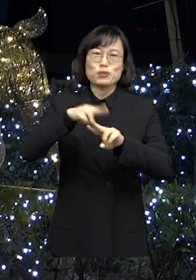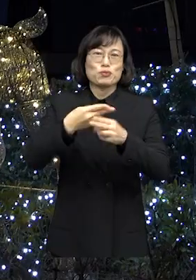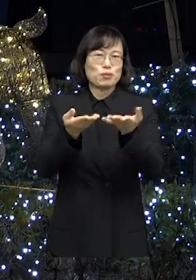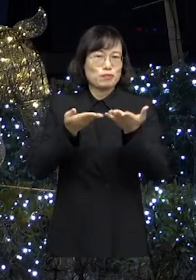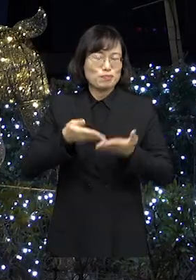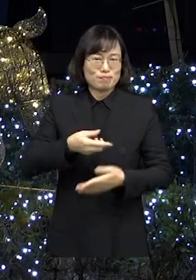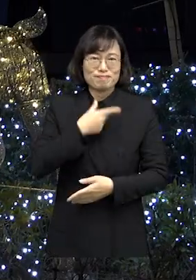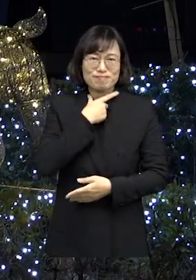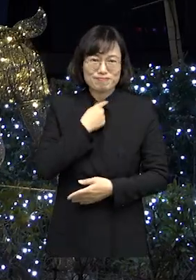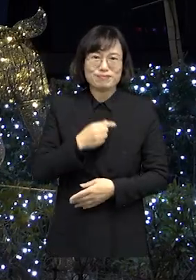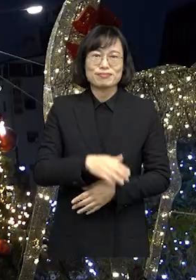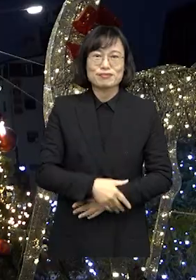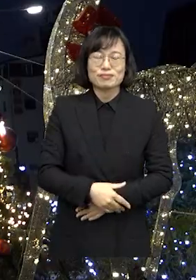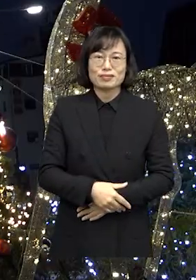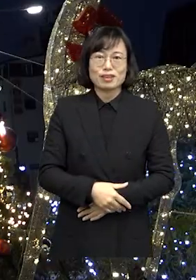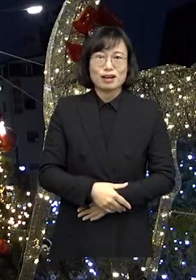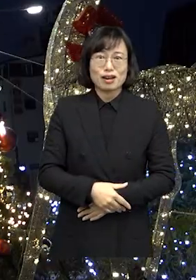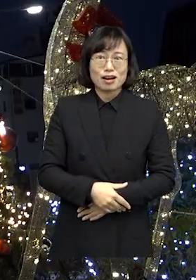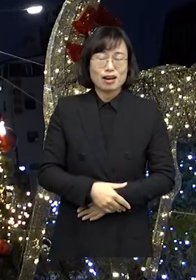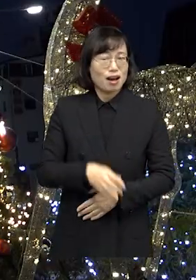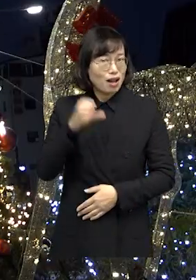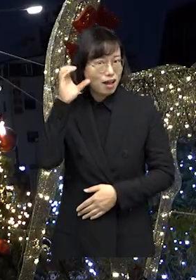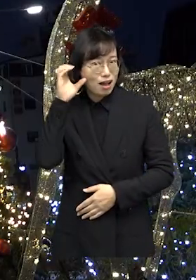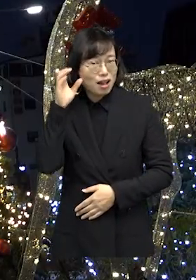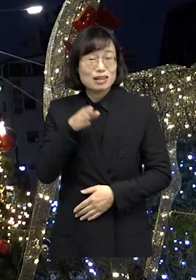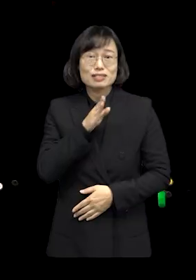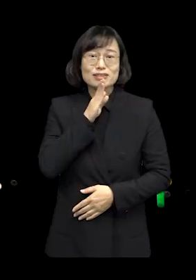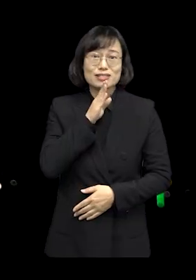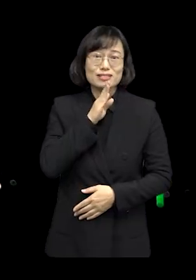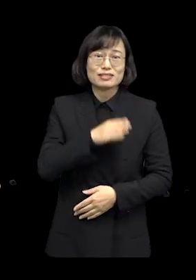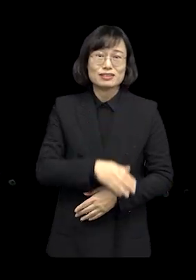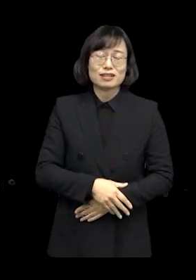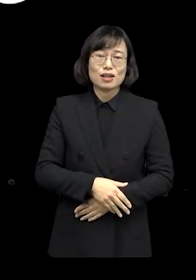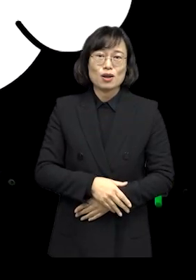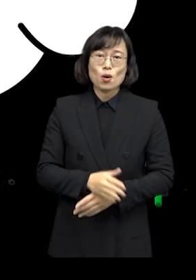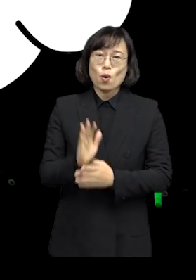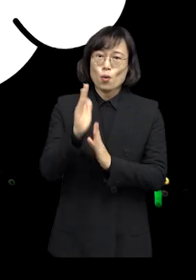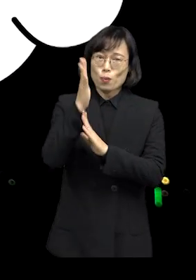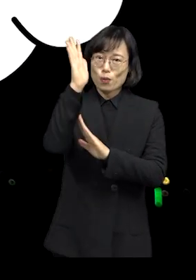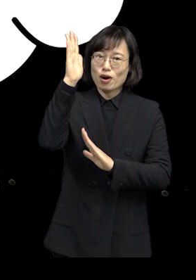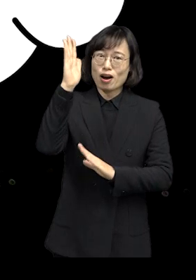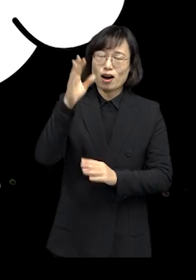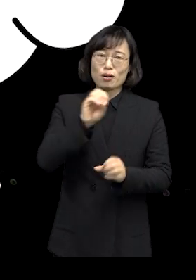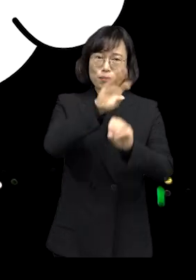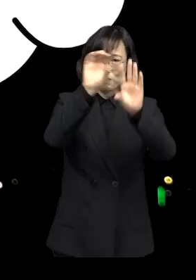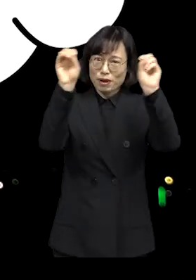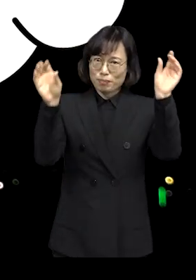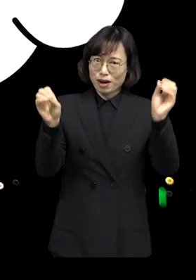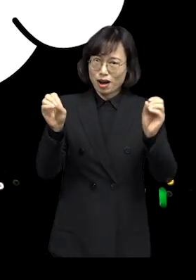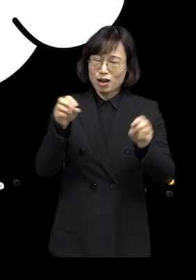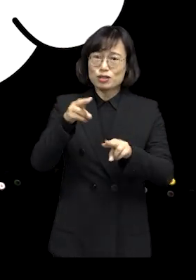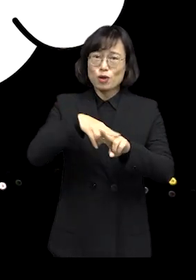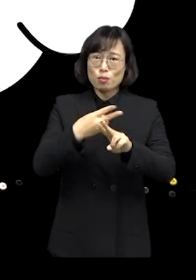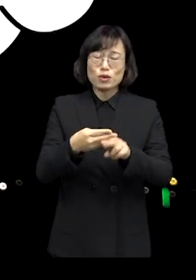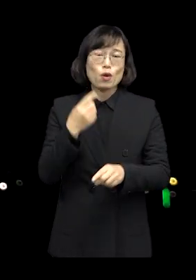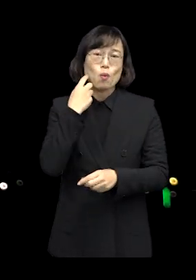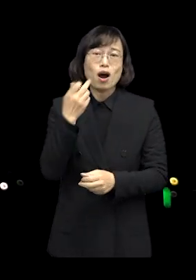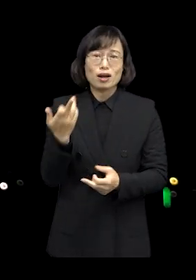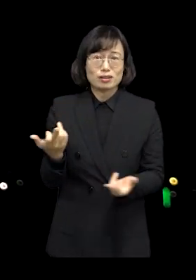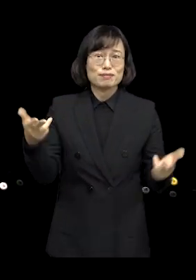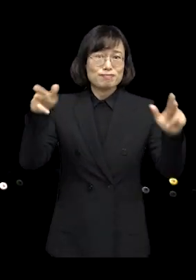싶은데. 오케이! 어? 정말요? 화려하고 반짝거리는 선물이 황산공원에